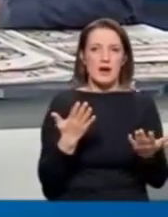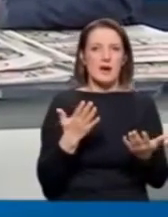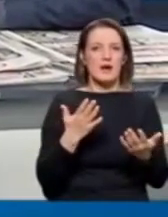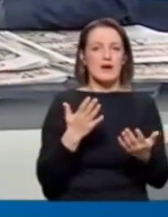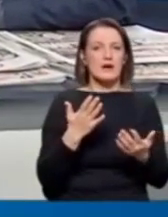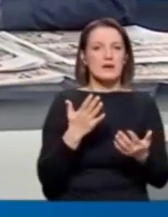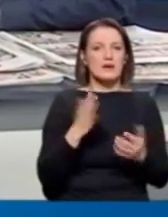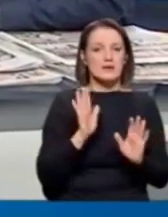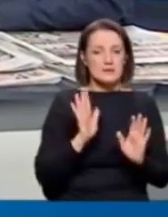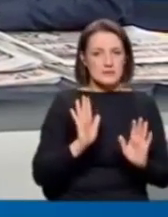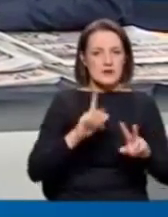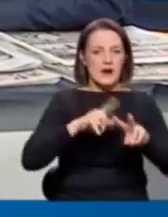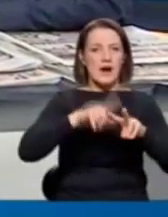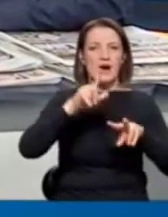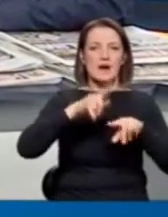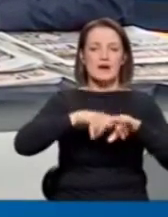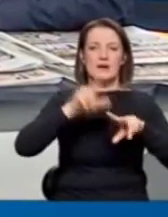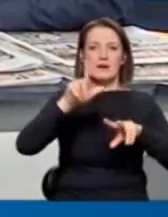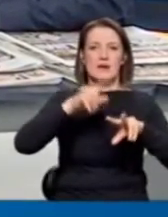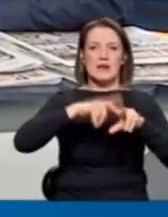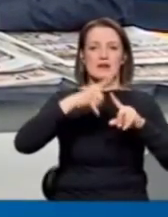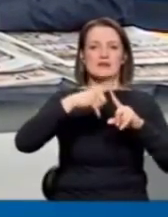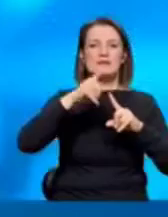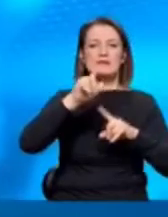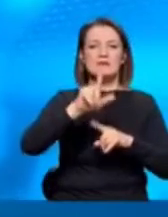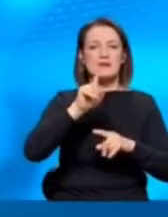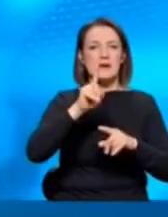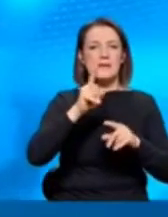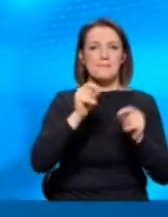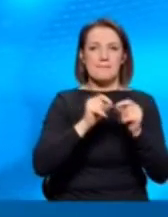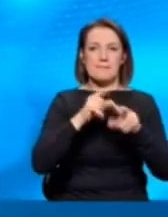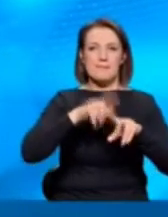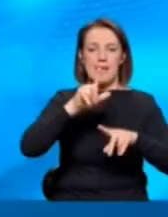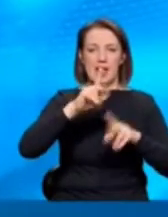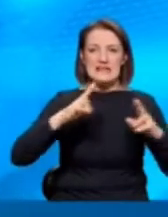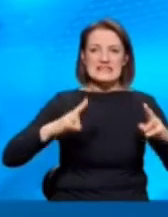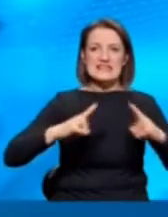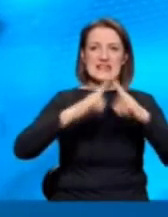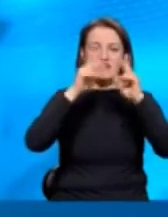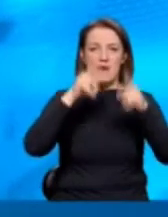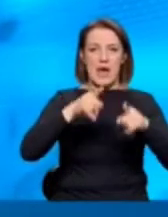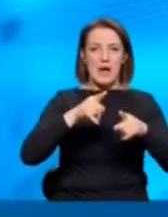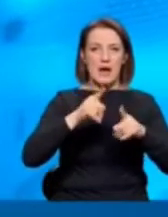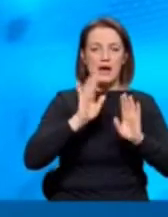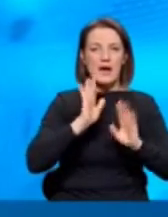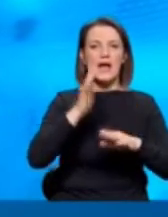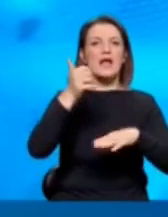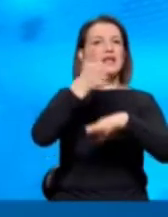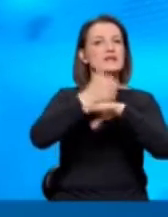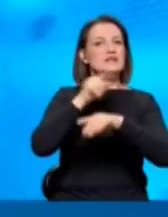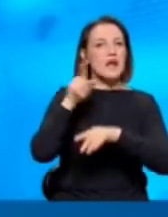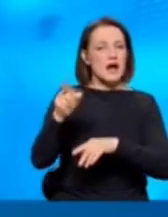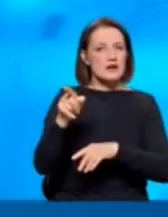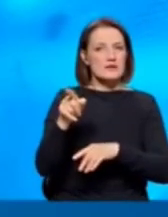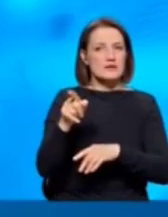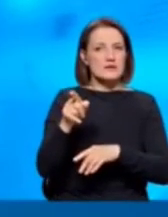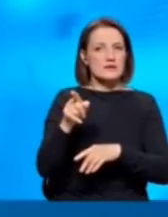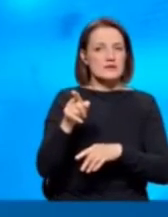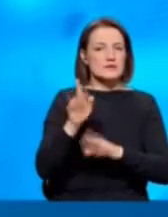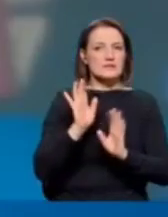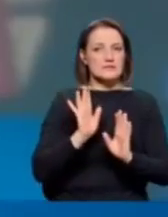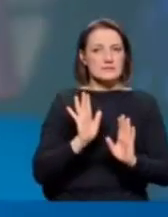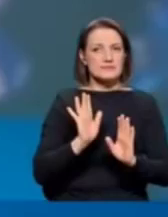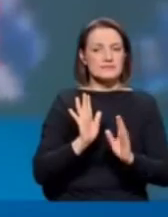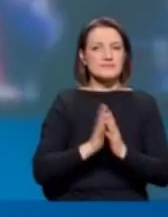Ahlatlı ben zirvesini beştepe'ye ya da Çankaya köşkü'ne yani iktidara taşıdı taşıma